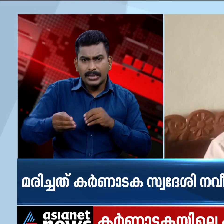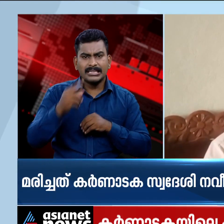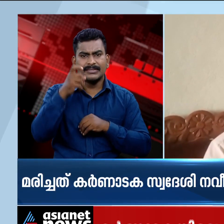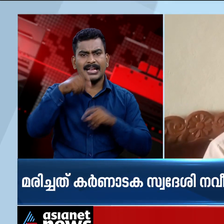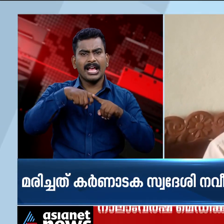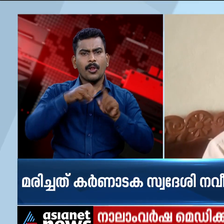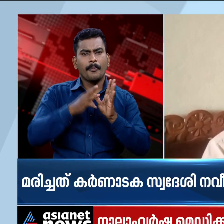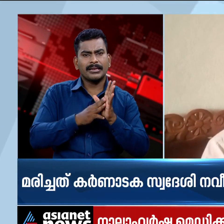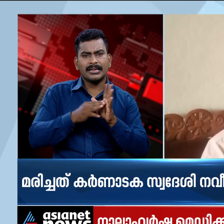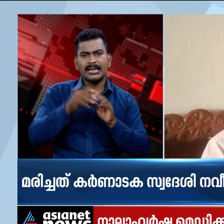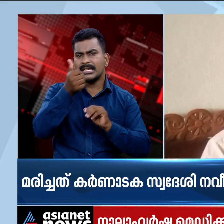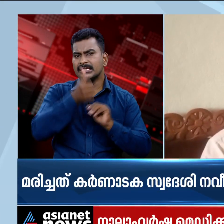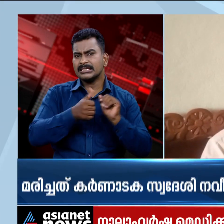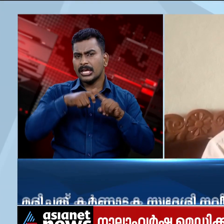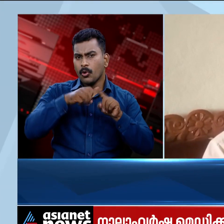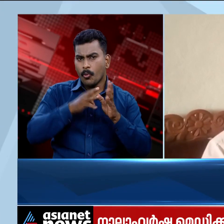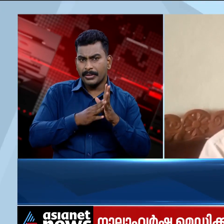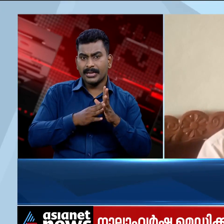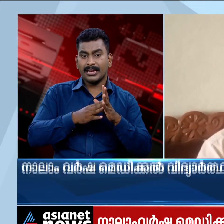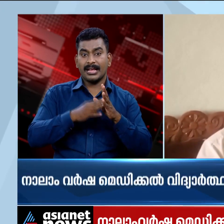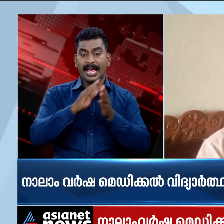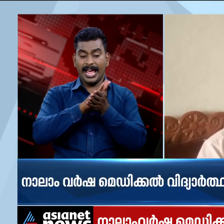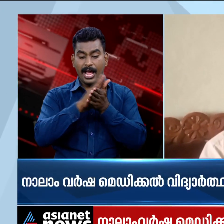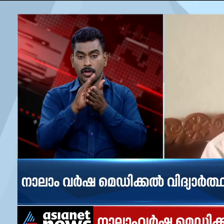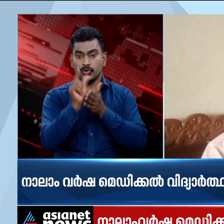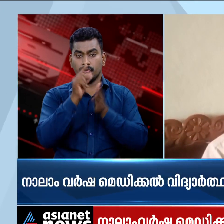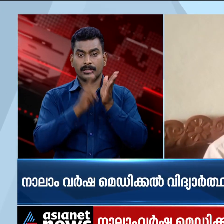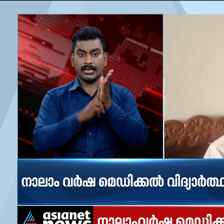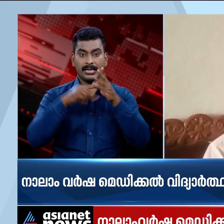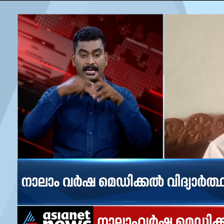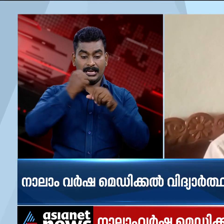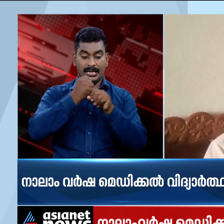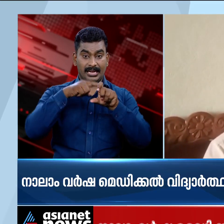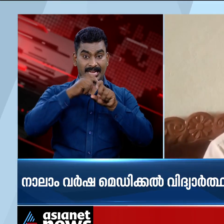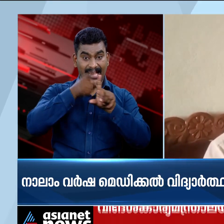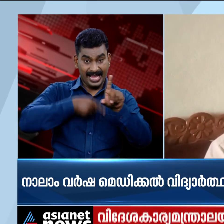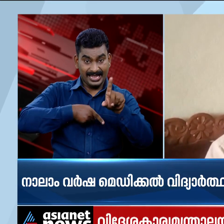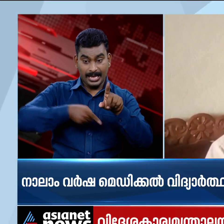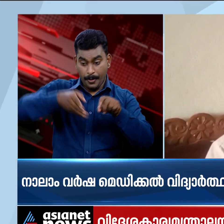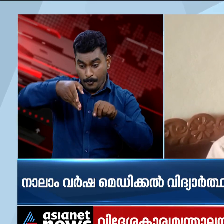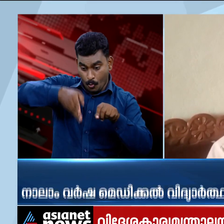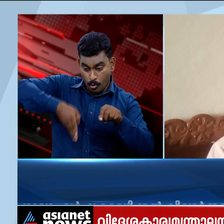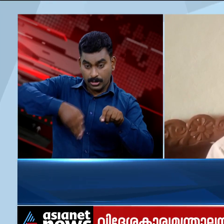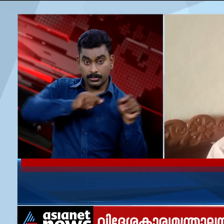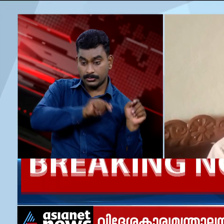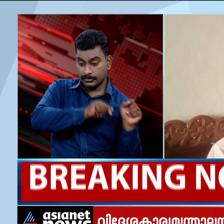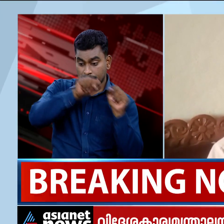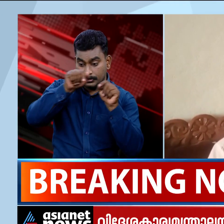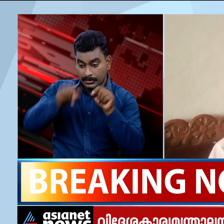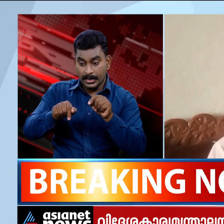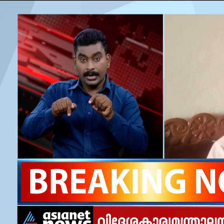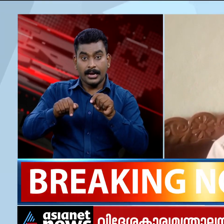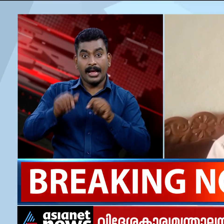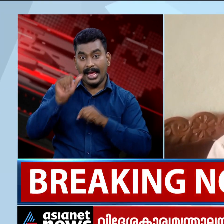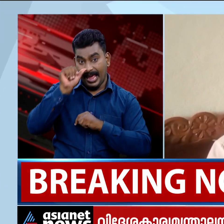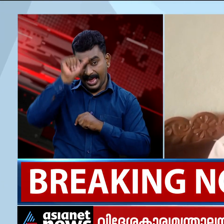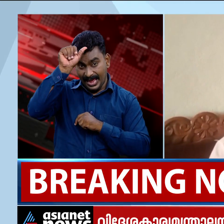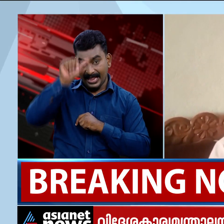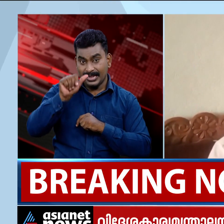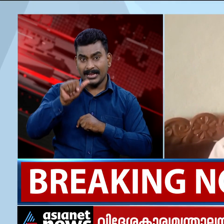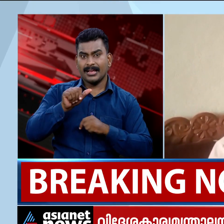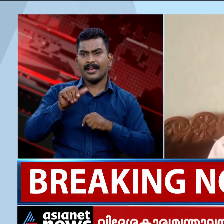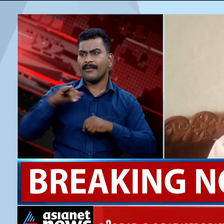ನಾವು ಹಂಗೇರಿ ಏರ್ಬೇಸಿಗೆ ಹೋಗಿ ಅಲ್ಲಿಂದ ನಮಗೆ ಯಾವಾಗ ಲಿಫ್ಟ್ ಆಗುತ್ತೆ ಏರ್